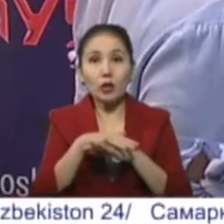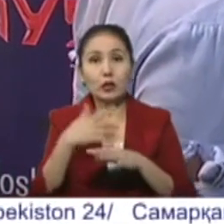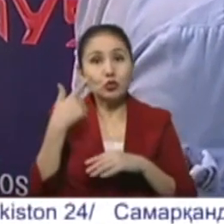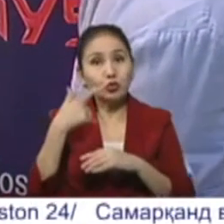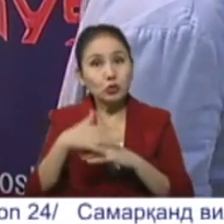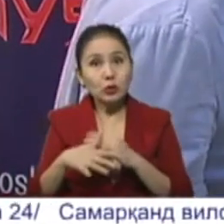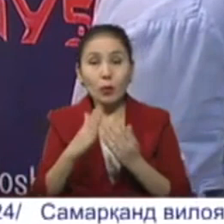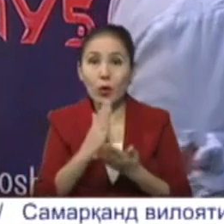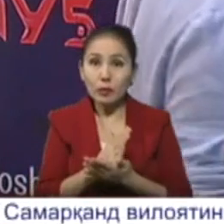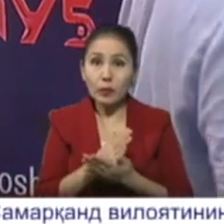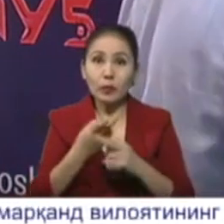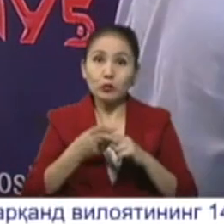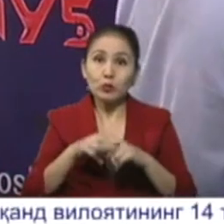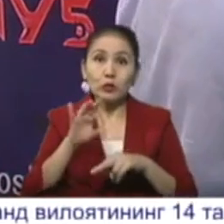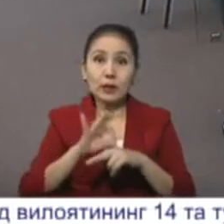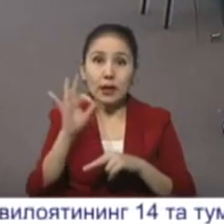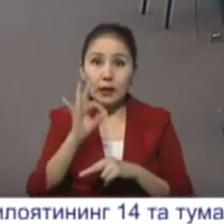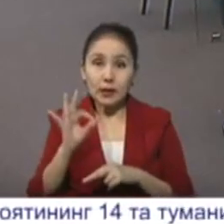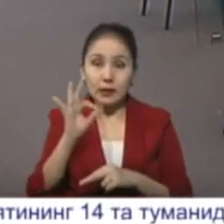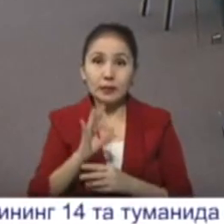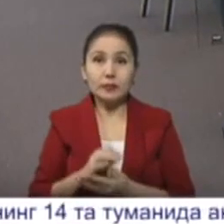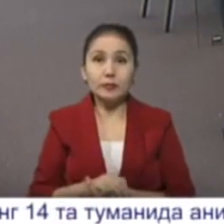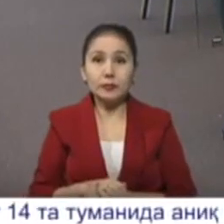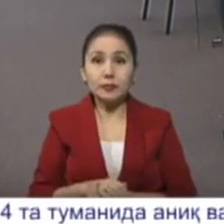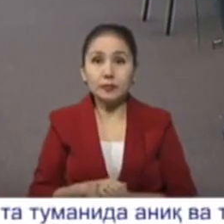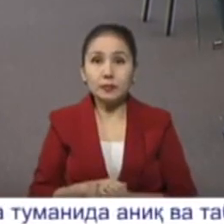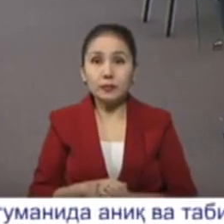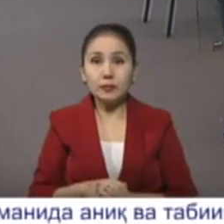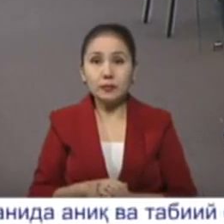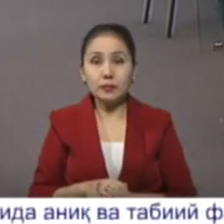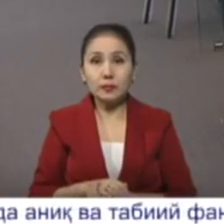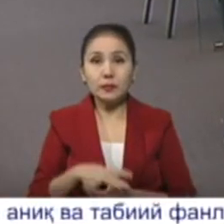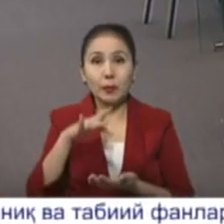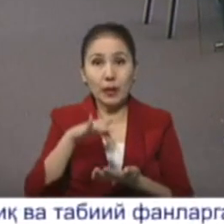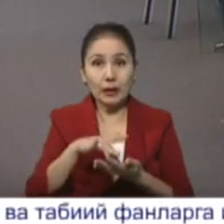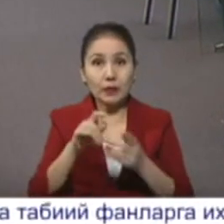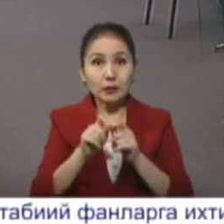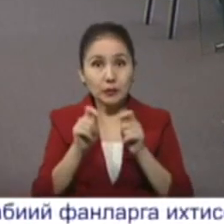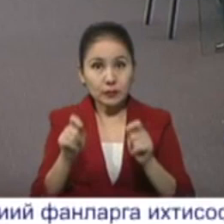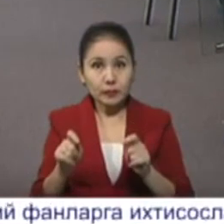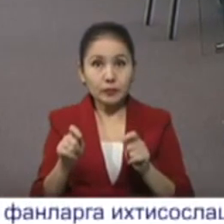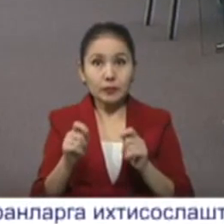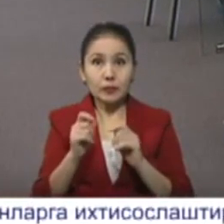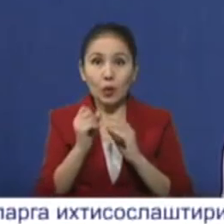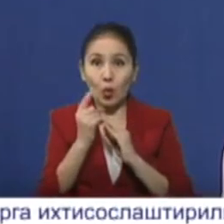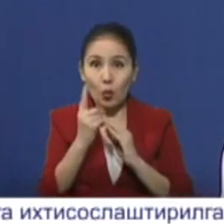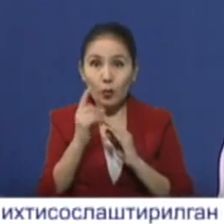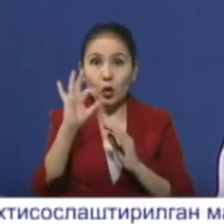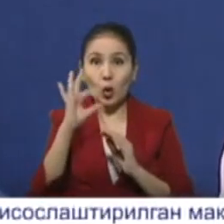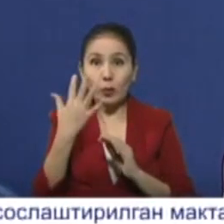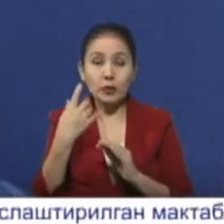paydo bo'lganmi ushbu kasallik haqida? Shu markazimiz ish boshlaganda, ya'ni 11.05